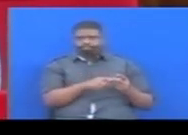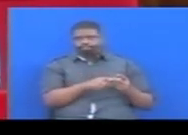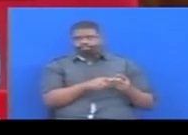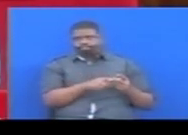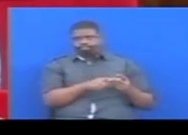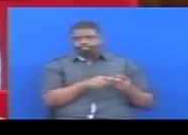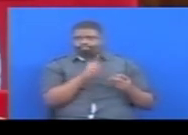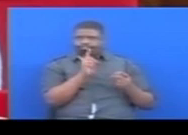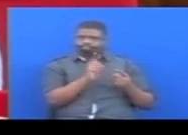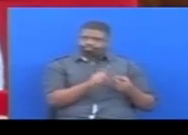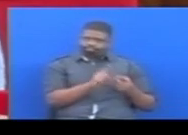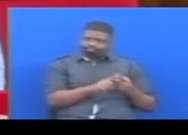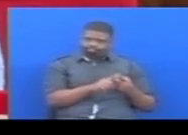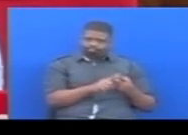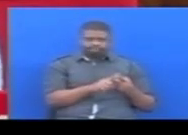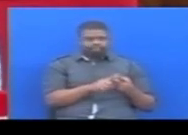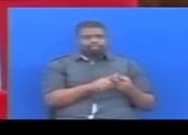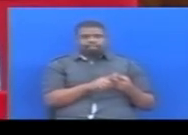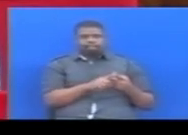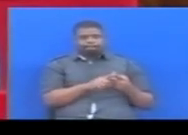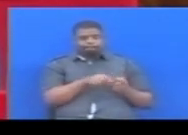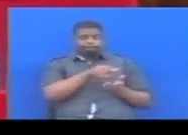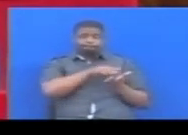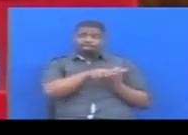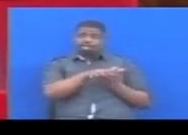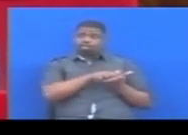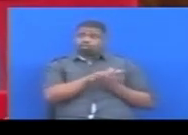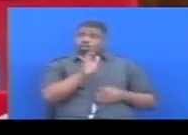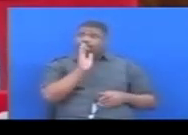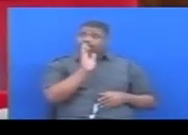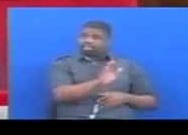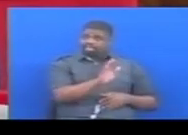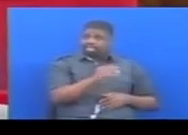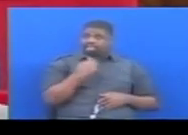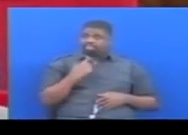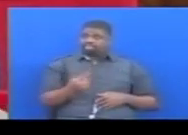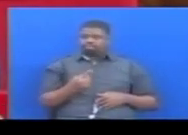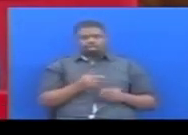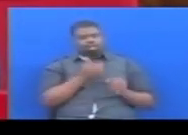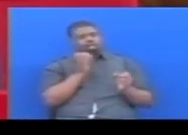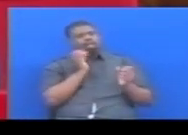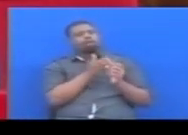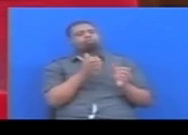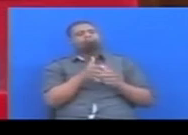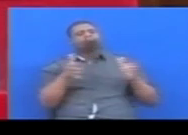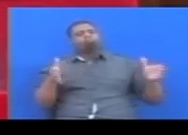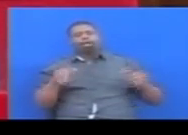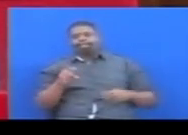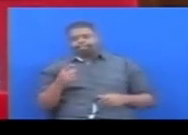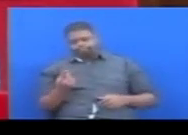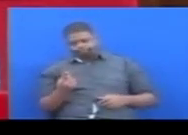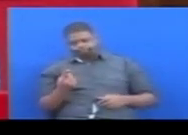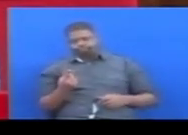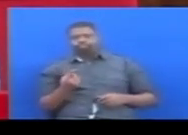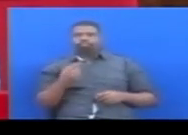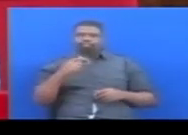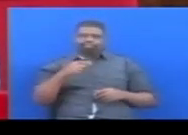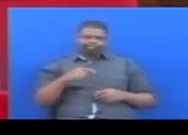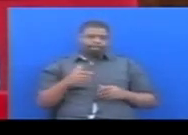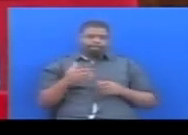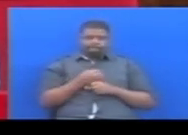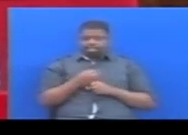kama ifuatavyo. Kwa kuwa katika maelezo yake amesema lengo kubwa ilikuwa ni kutoa mifugo bora kwa ajili ya nyama ndani ya nchi na